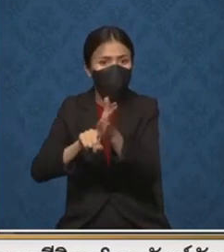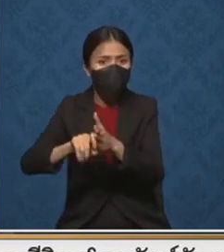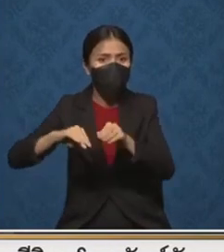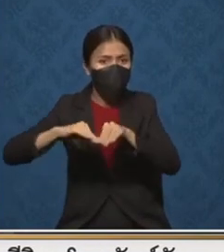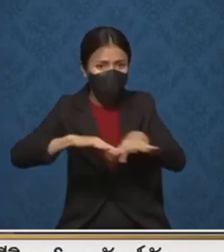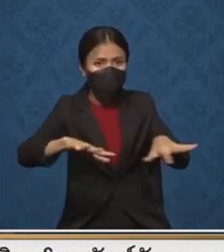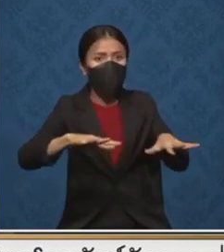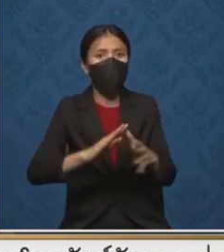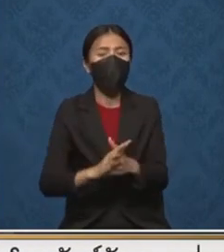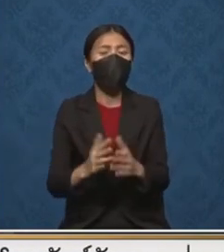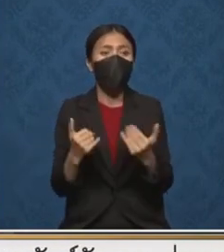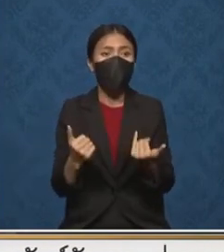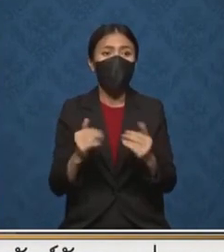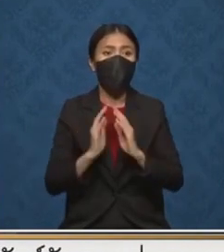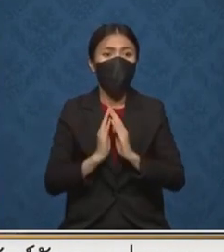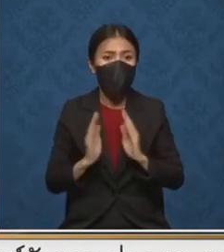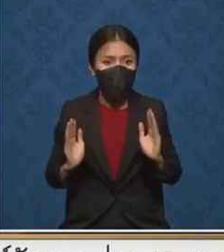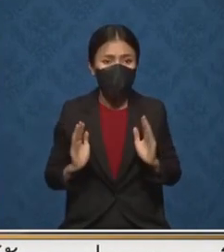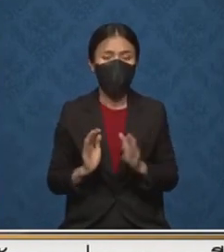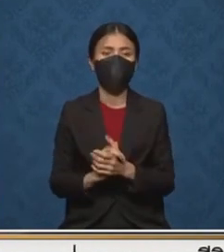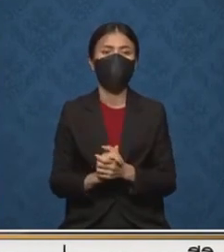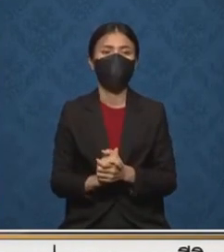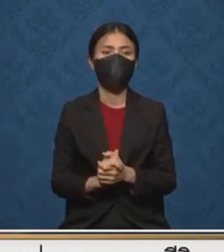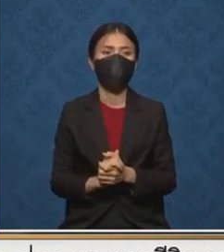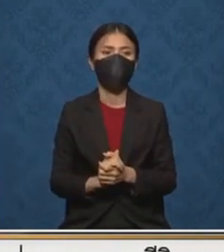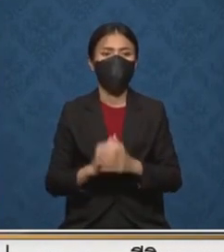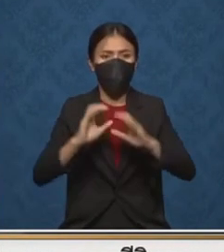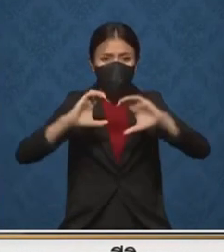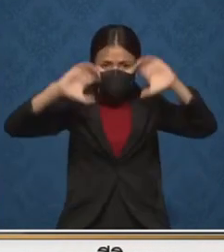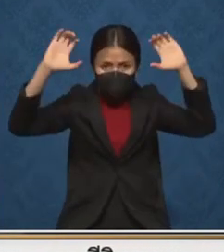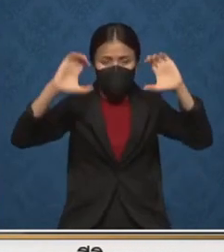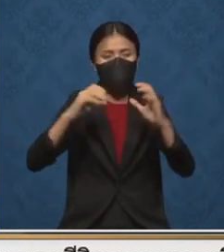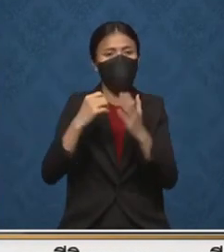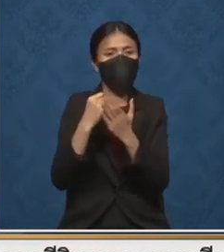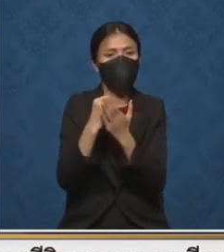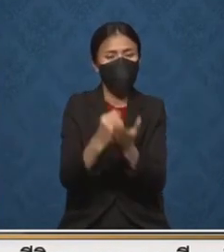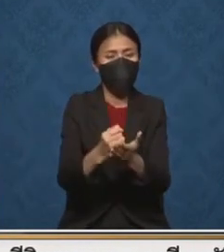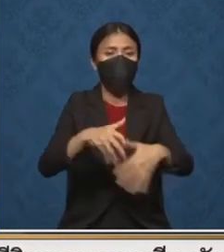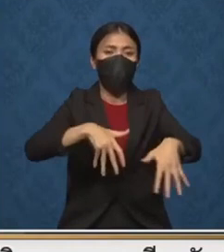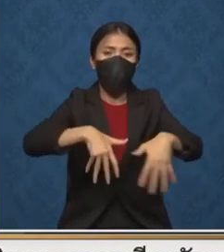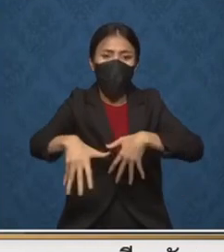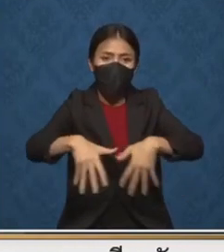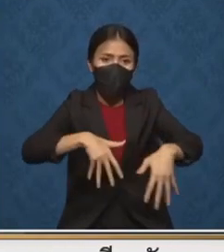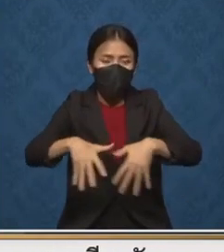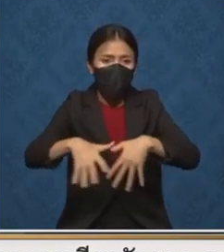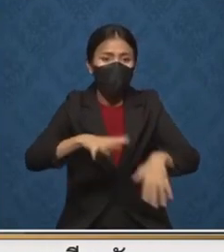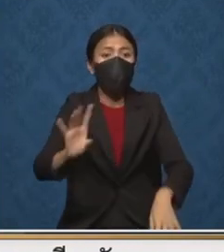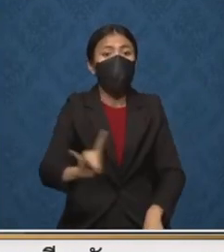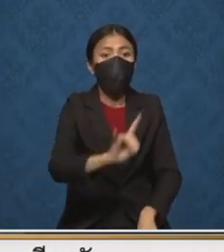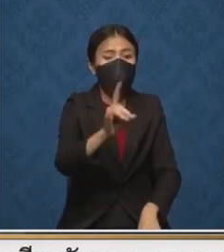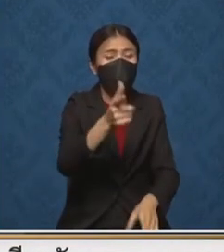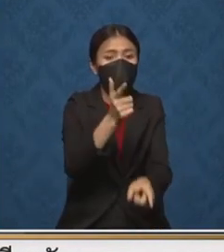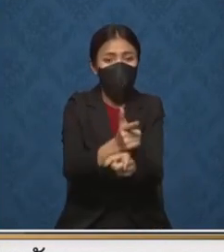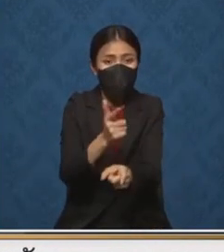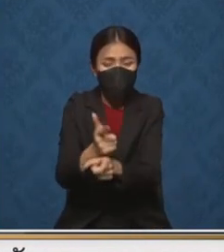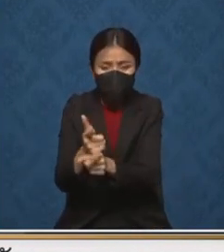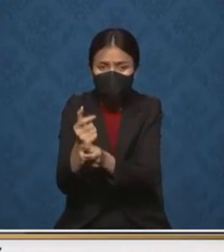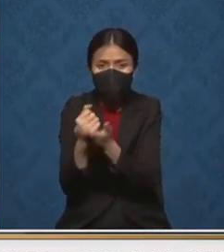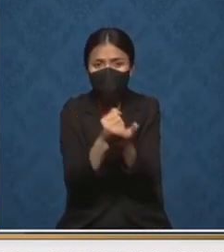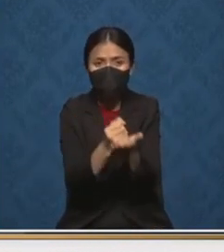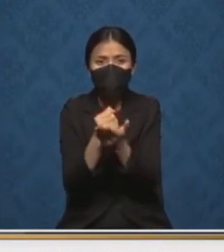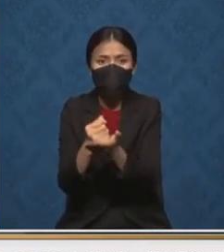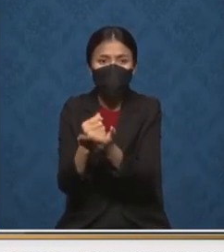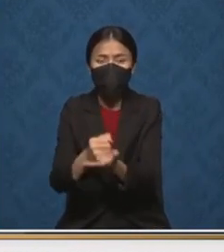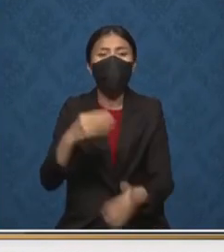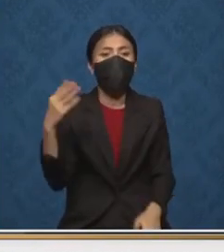หวังเป็นอย่างยิ่งว่ารัฐบาลจะแก้ปัญหาความเดือดร้อนพี่น้องที่เลี้ยงสัตว์ถ้ายังก็